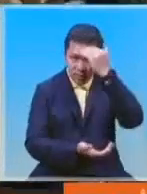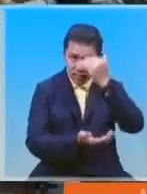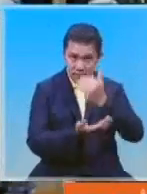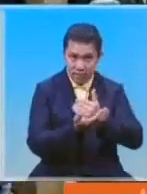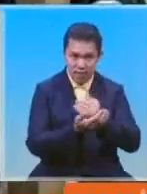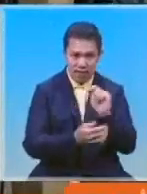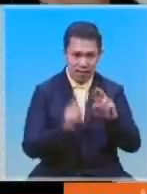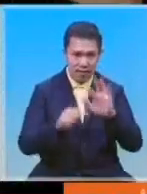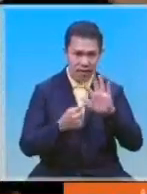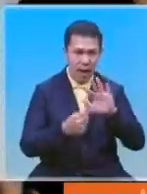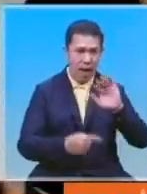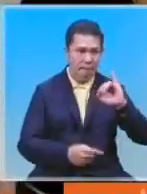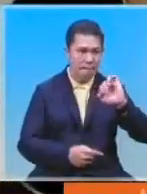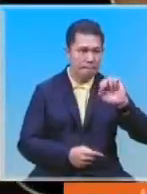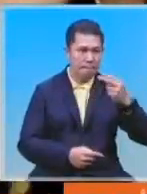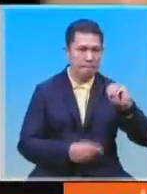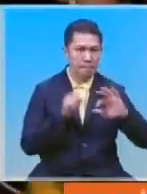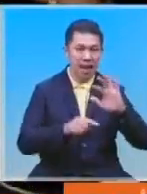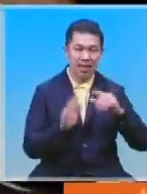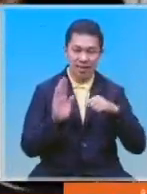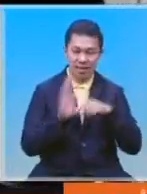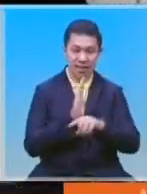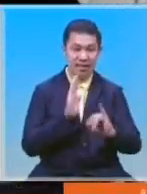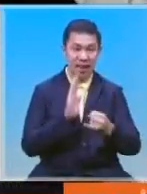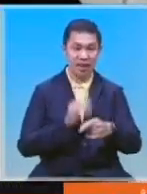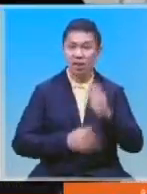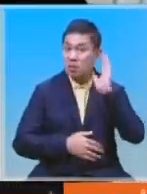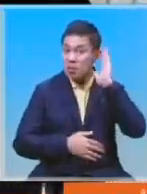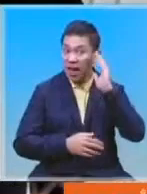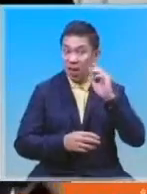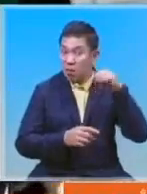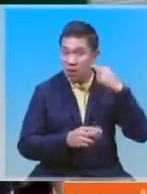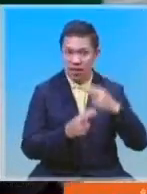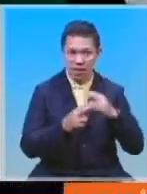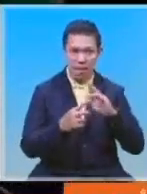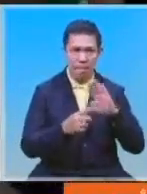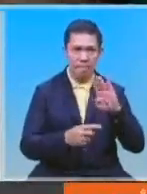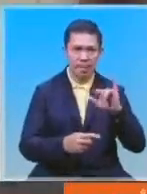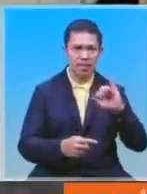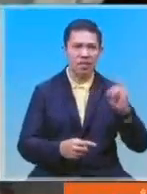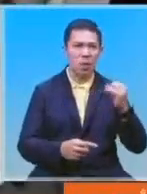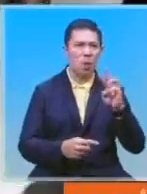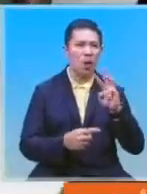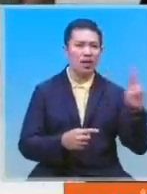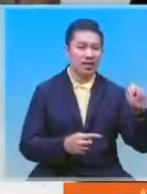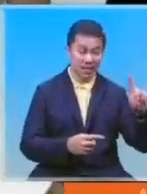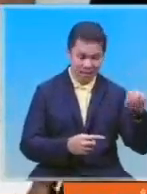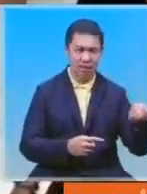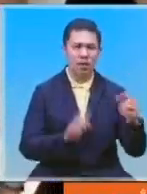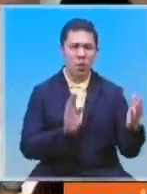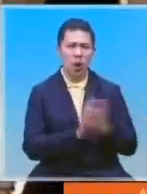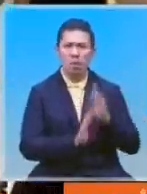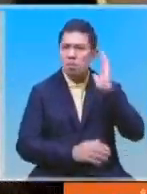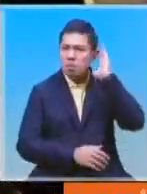ภูธรท่าใหม่จังหวัดจันทบุรีได้นำตัวนางเล่นจะวันใครซีอ่ะเป็นหนึ่งในผู้ต้องหาร่วมกันกับน้องชายของเธอนะครับ